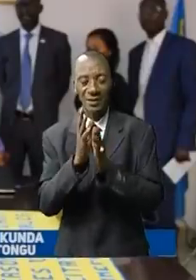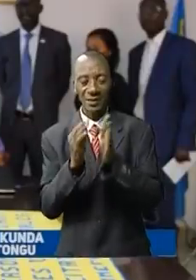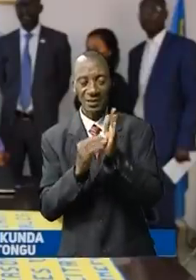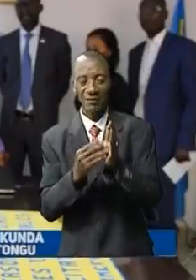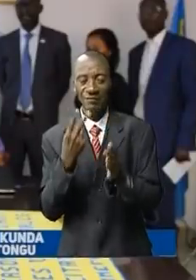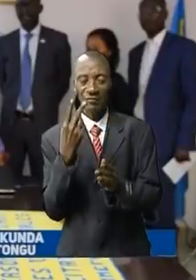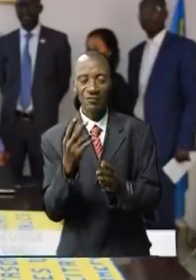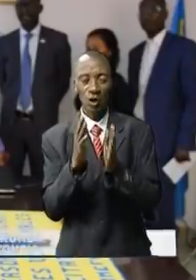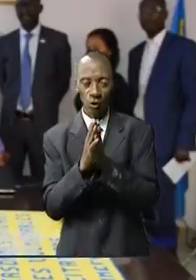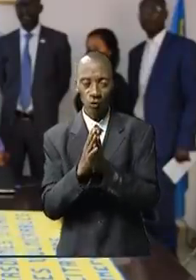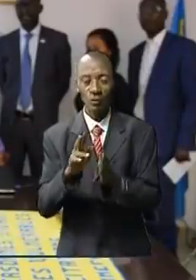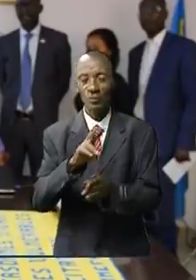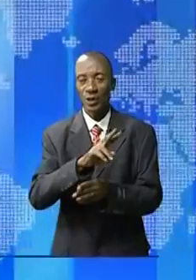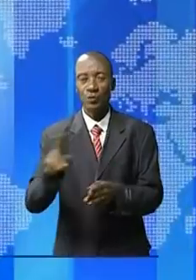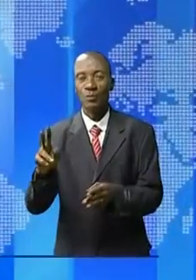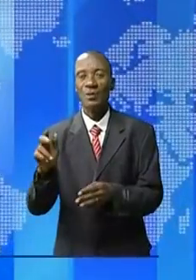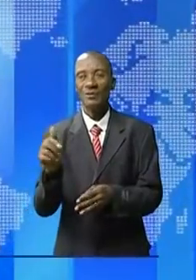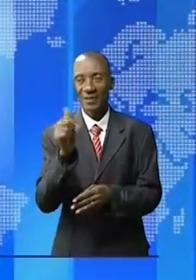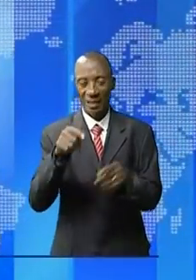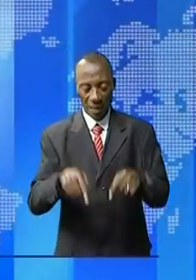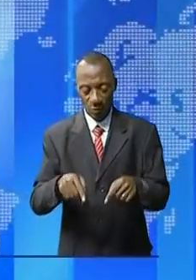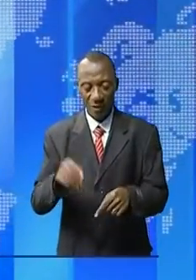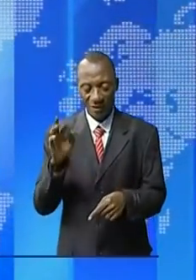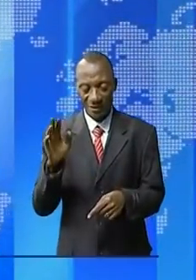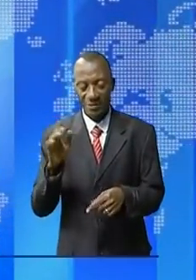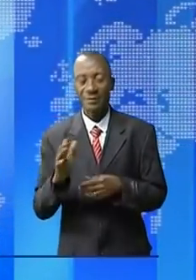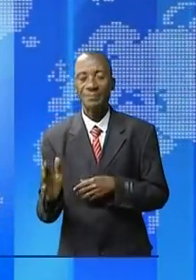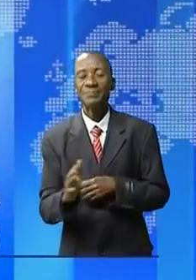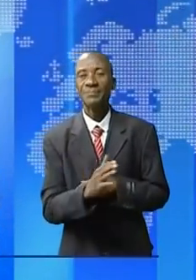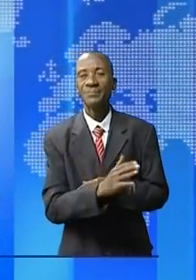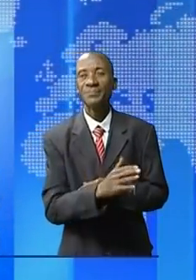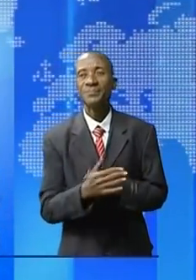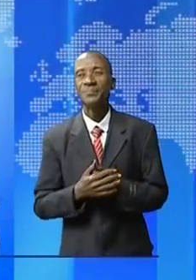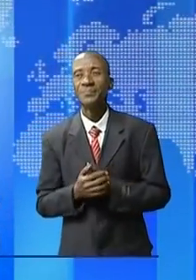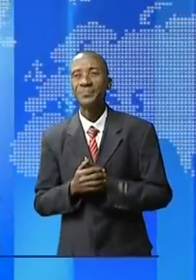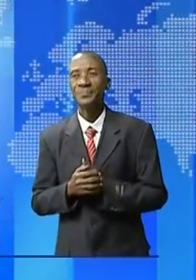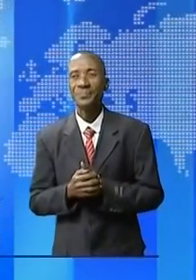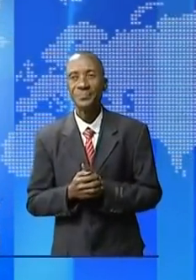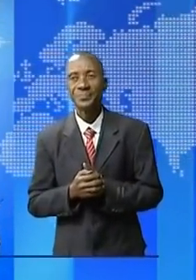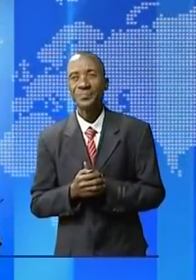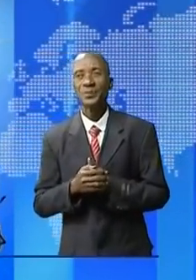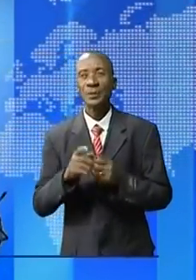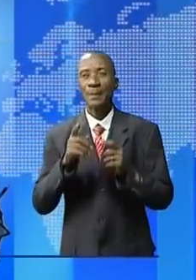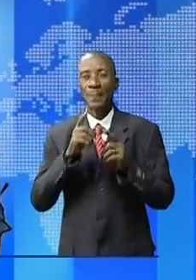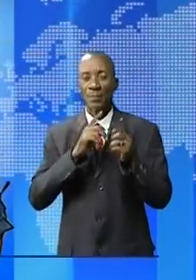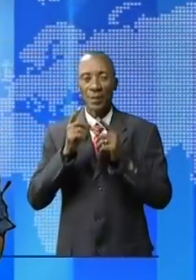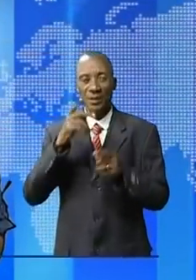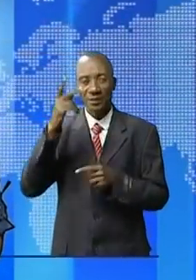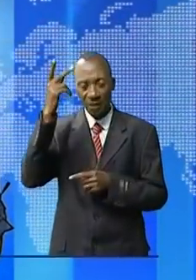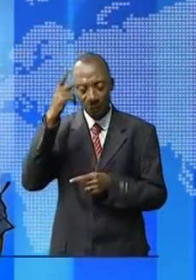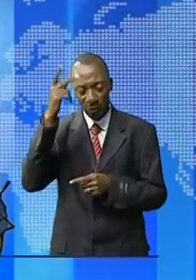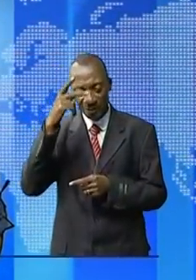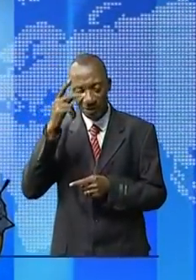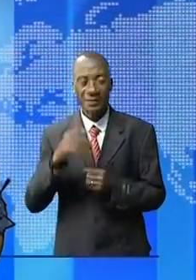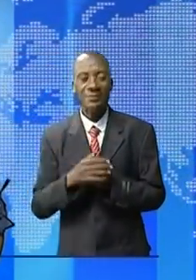prochain à Kinshasa. Parlons politique dans ce journal. Le parti Congo Espoir de José Pandaka Bangou est en